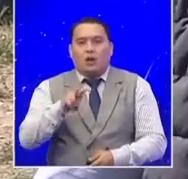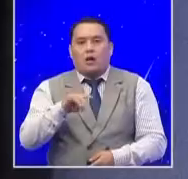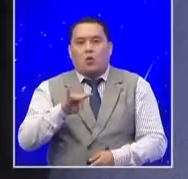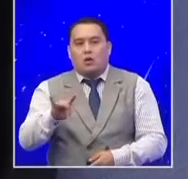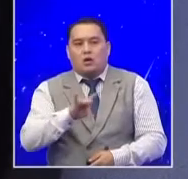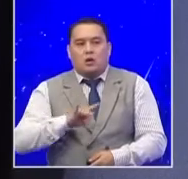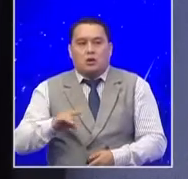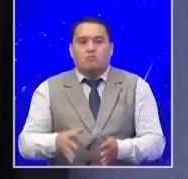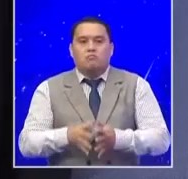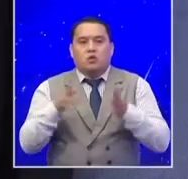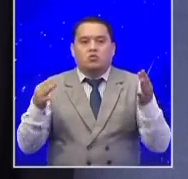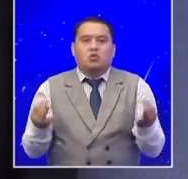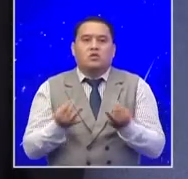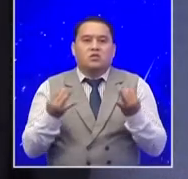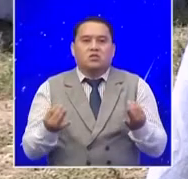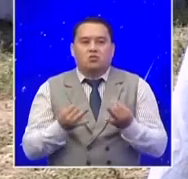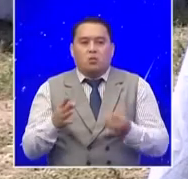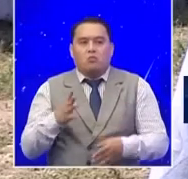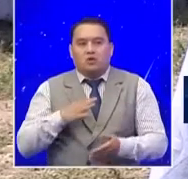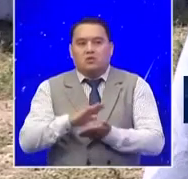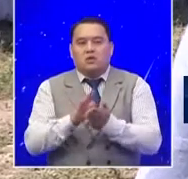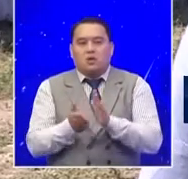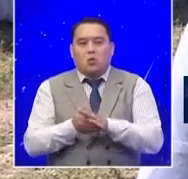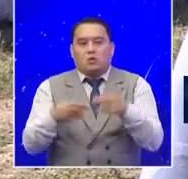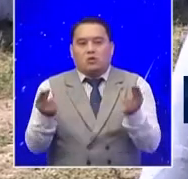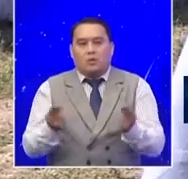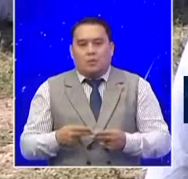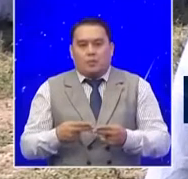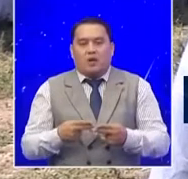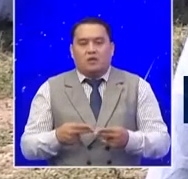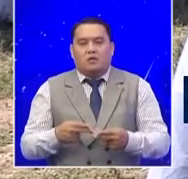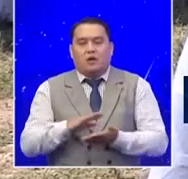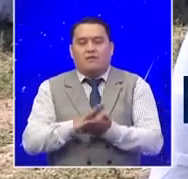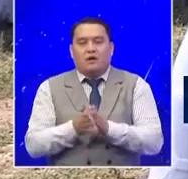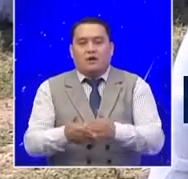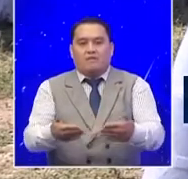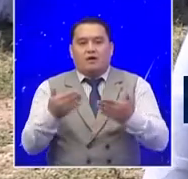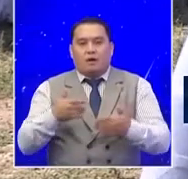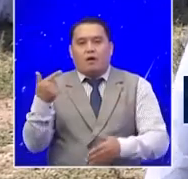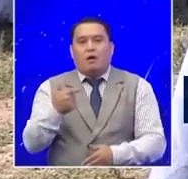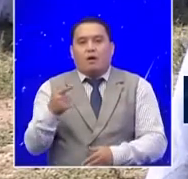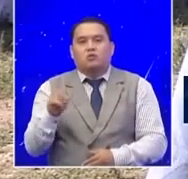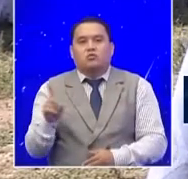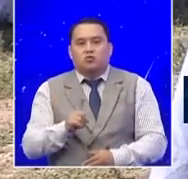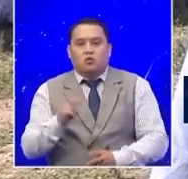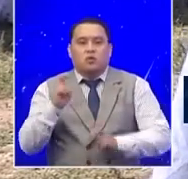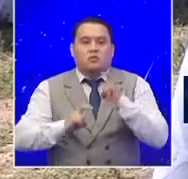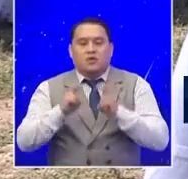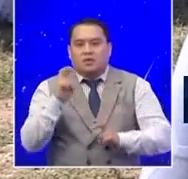Алакульский. Очень большая заинтересованность в этом, даже заключаем предварительные договора, мы даем гарантию о том, что наше